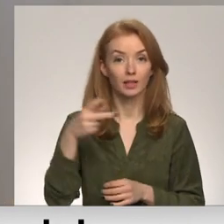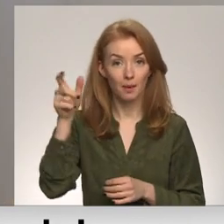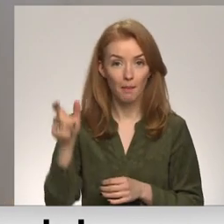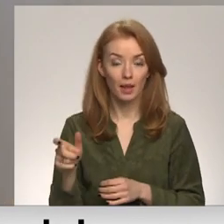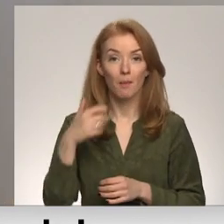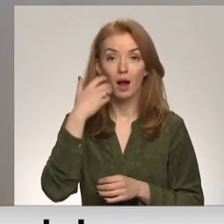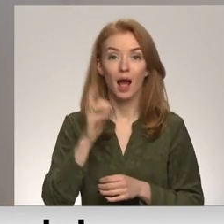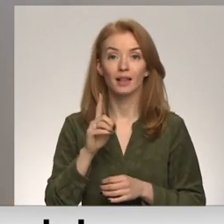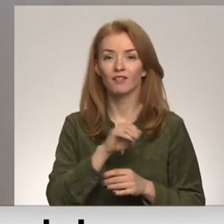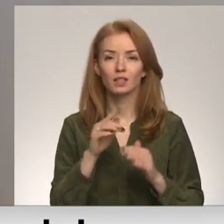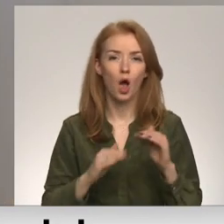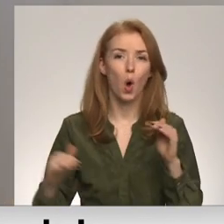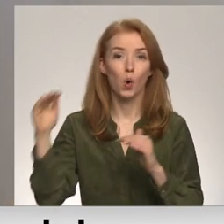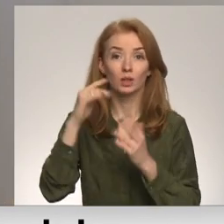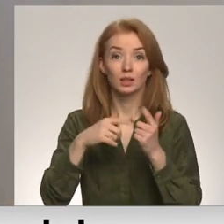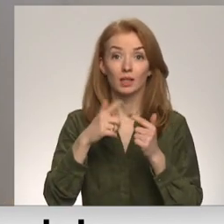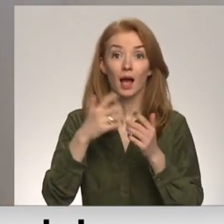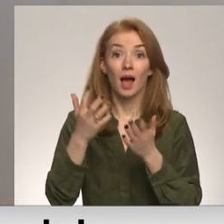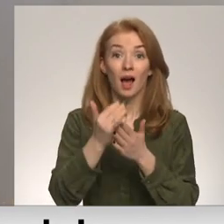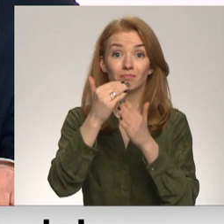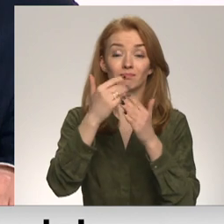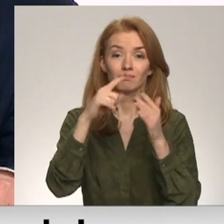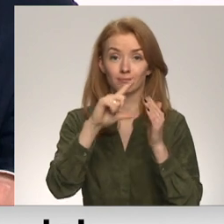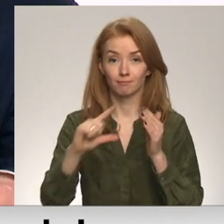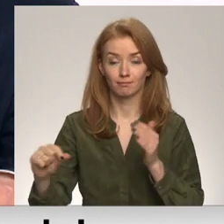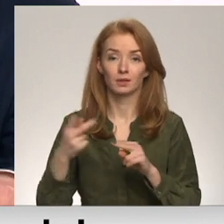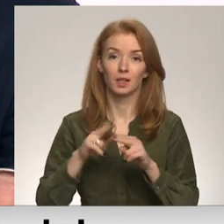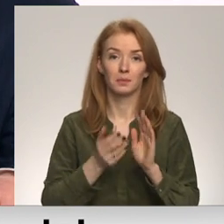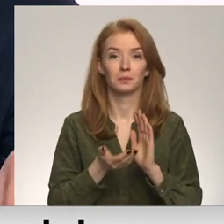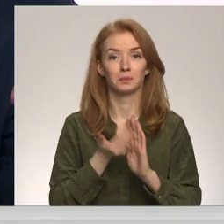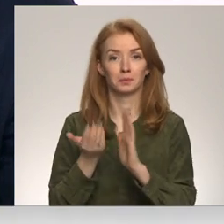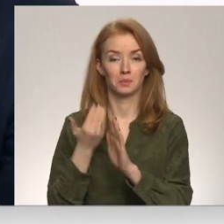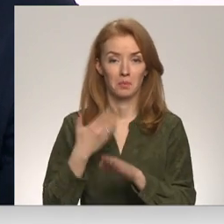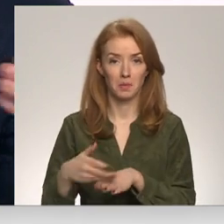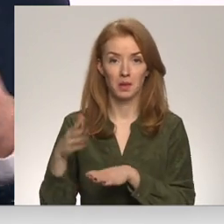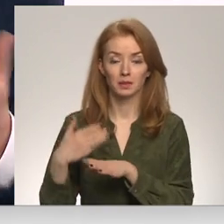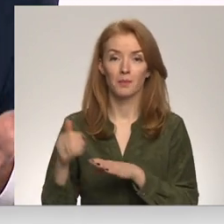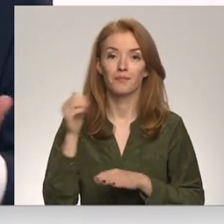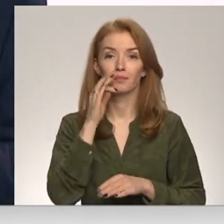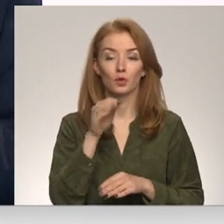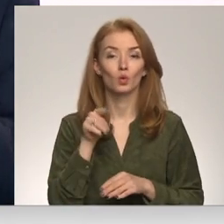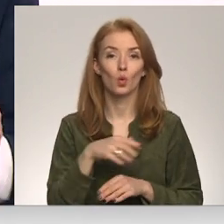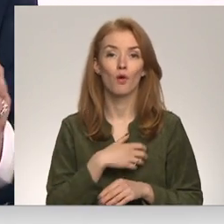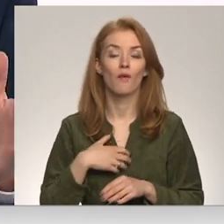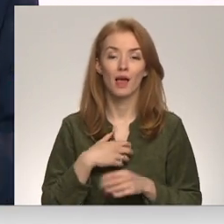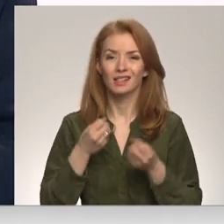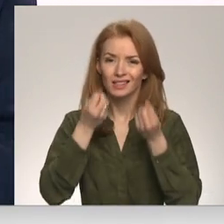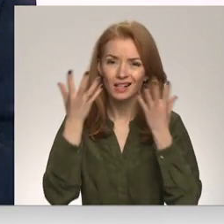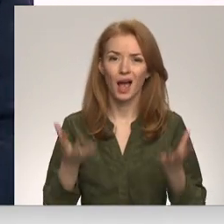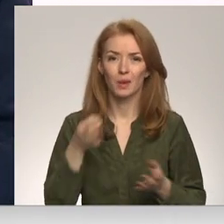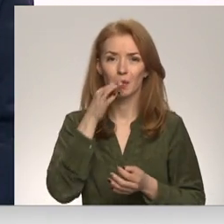pieķa sasniegšanas pakāpeniski samazinot ierobežojumus. Tas būtu arī jāpasaka skaidrāk vēl, teiksim,